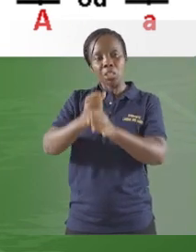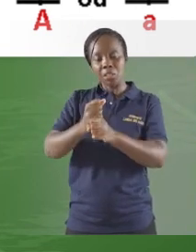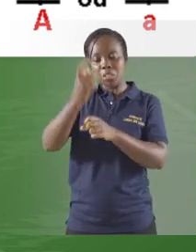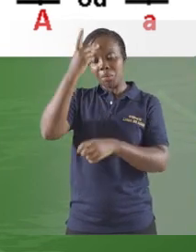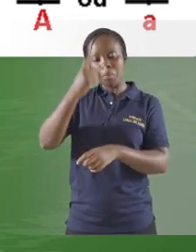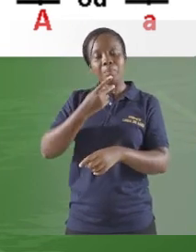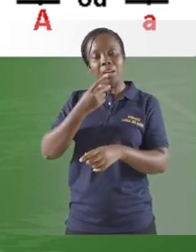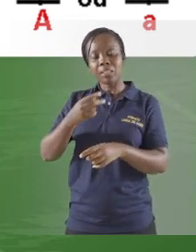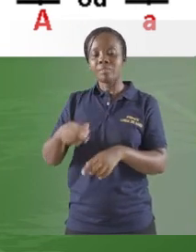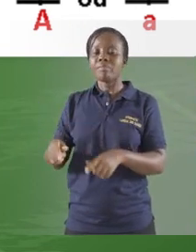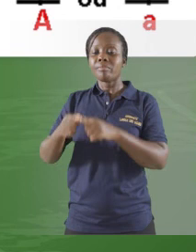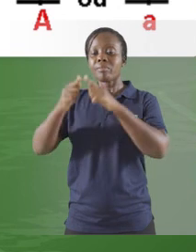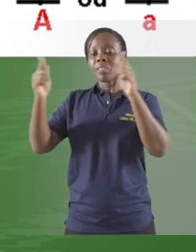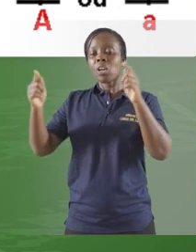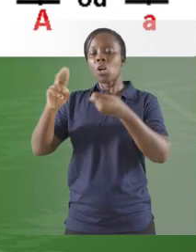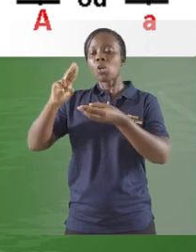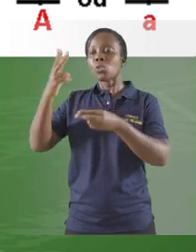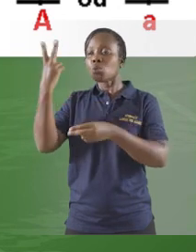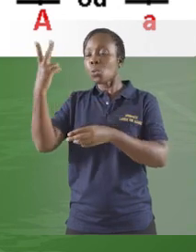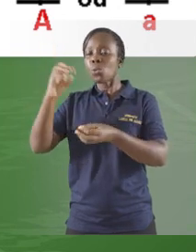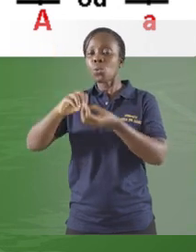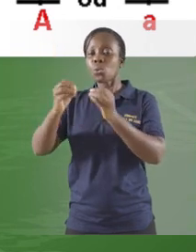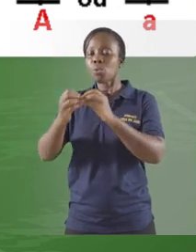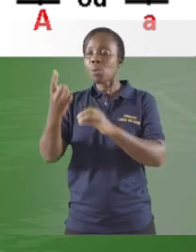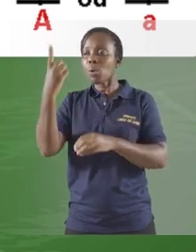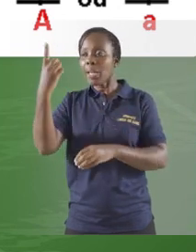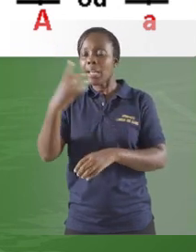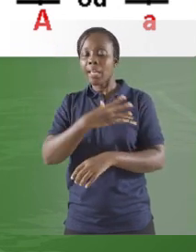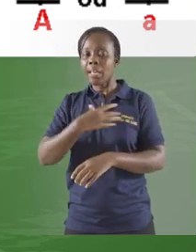grand 2-1, grand 2-2.